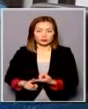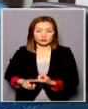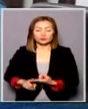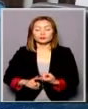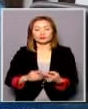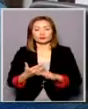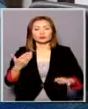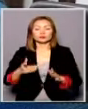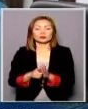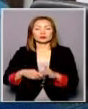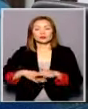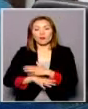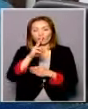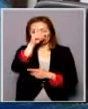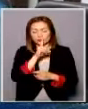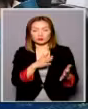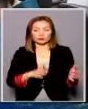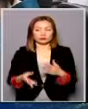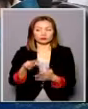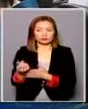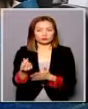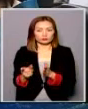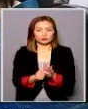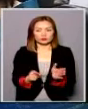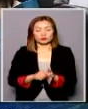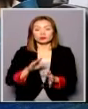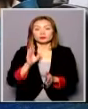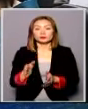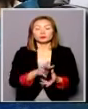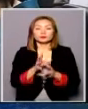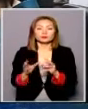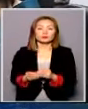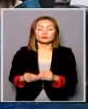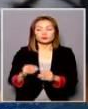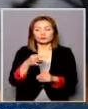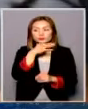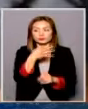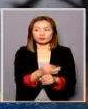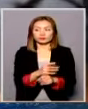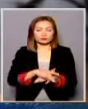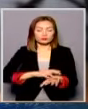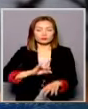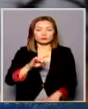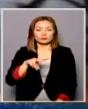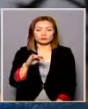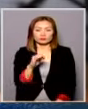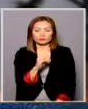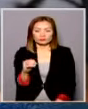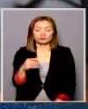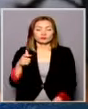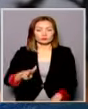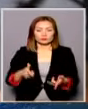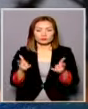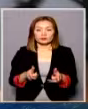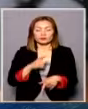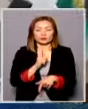лет вперед для дальнейших ежемесячных выплат на каждого своего работника. А акционерное общество «Халк Лайф» в свою очередь принимает на